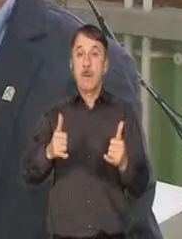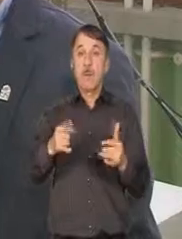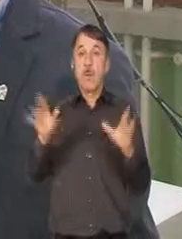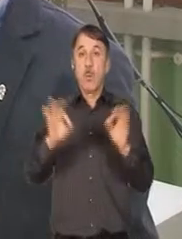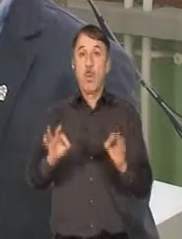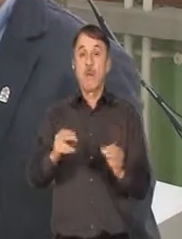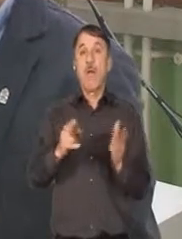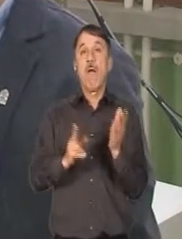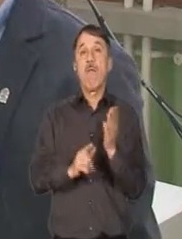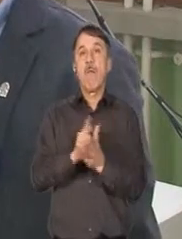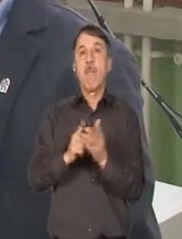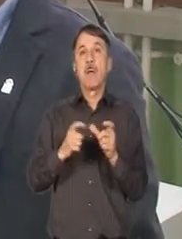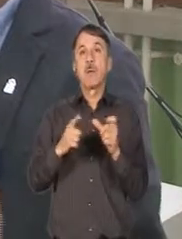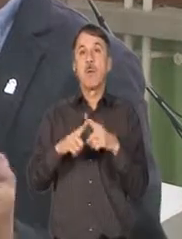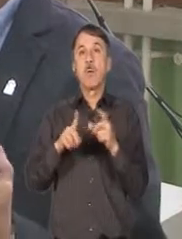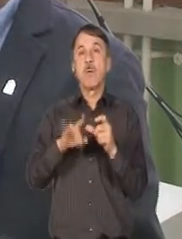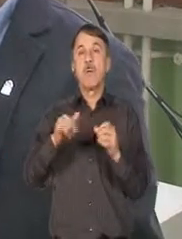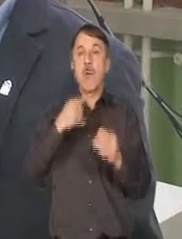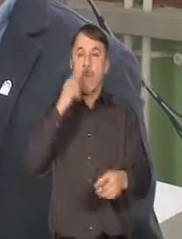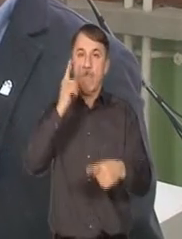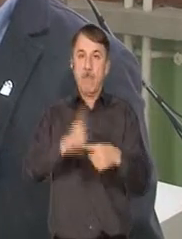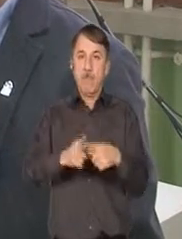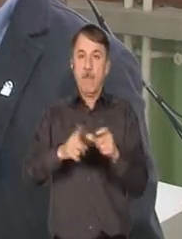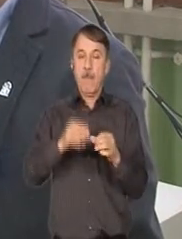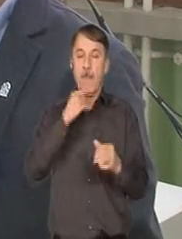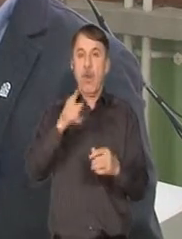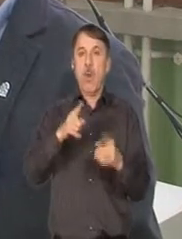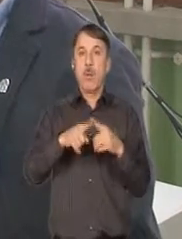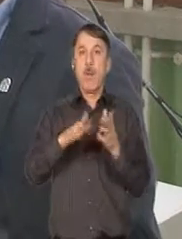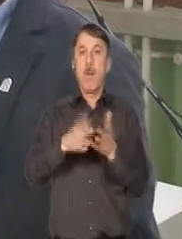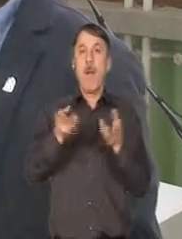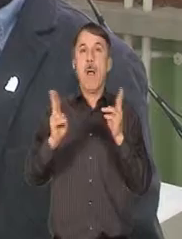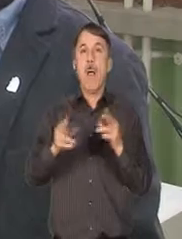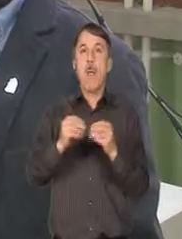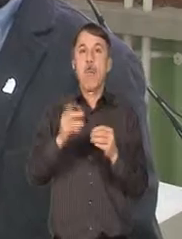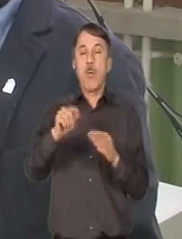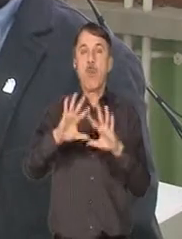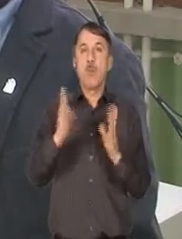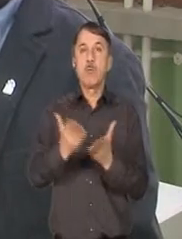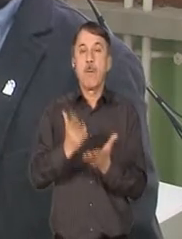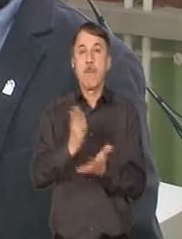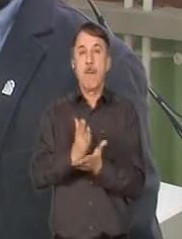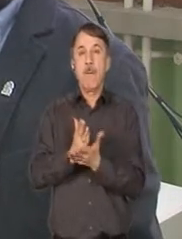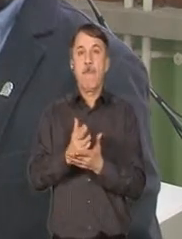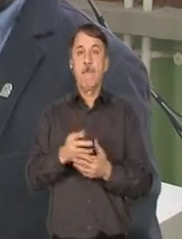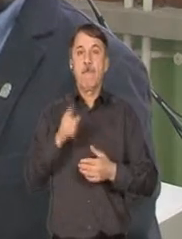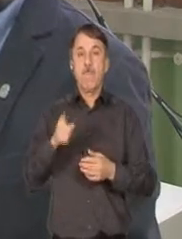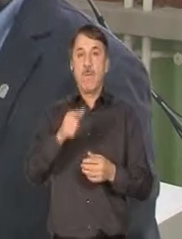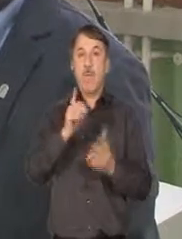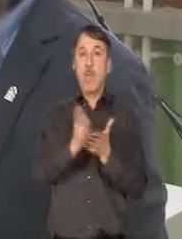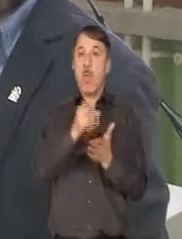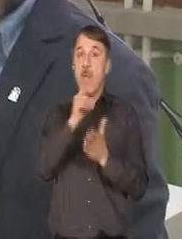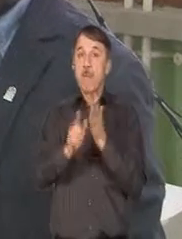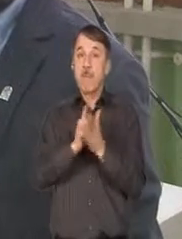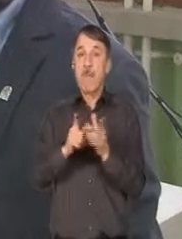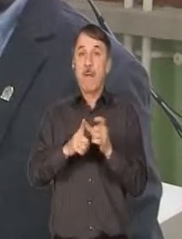iako su urađene brojne studije, definitivan zaključak o tome kakav je uticaj tog neionizujućeg zračenja. Znači, danas znamo